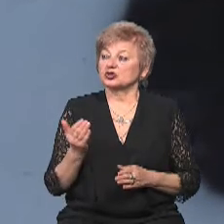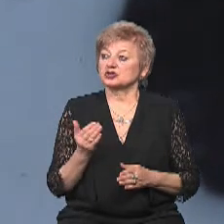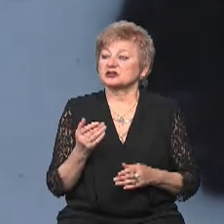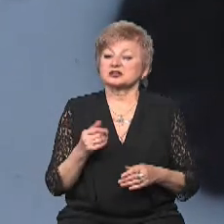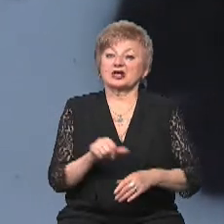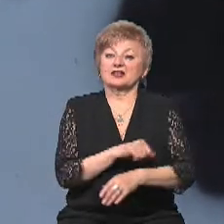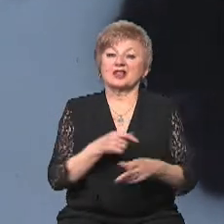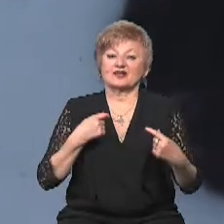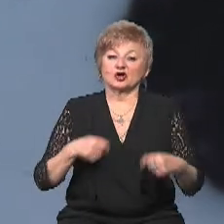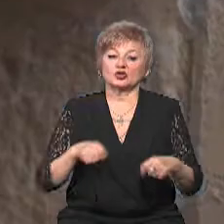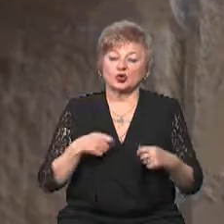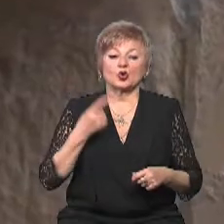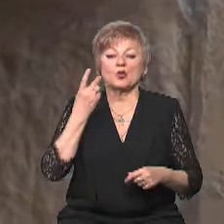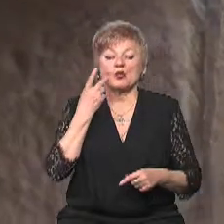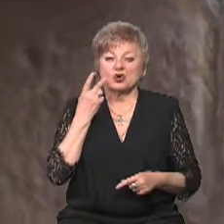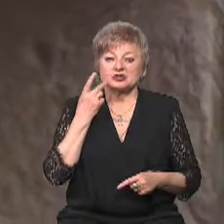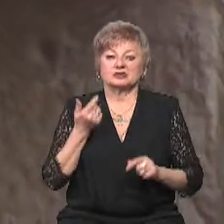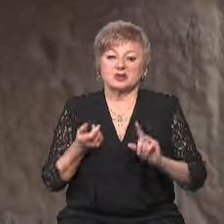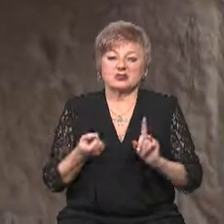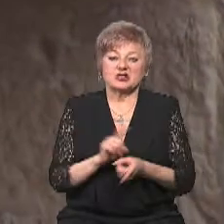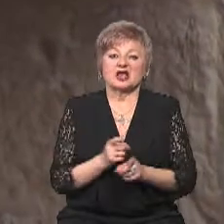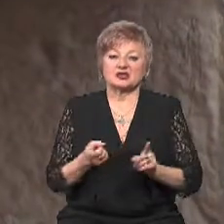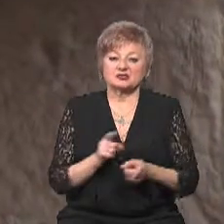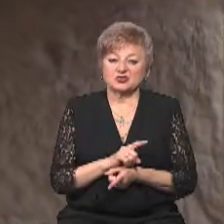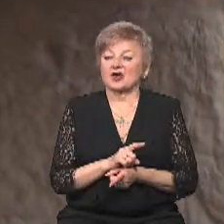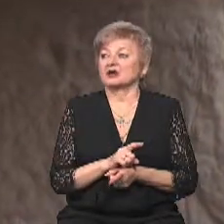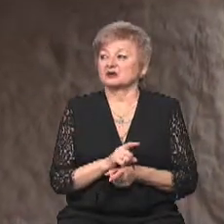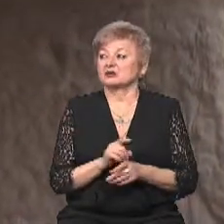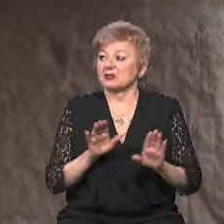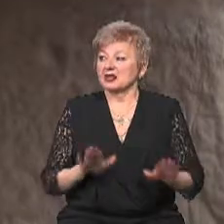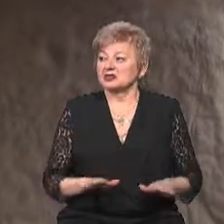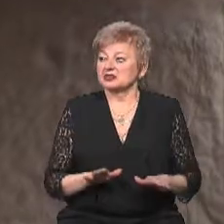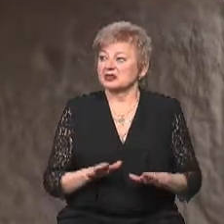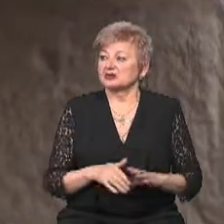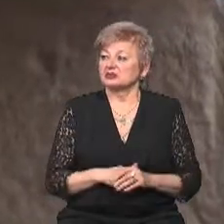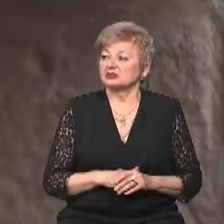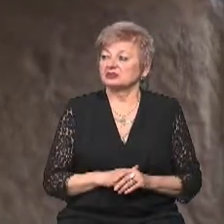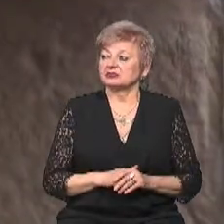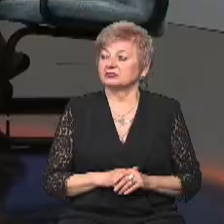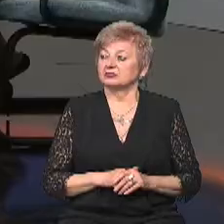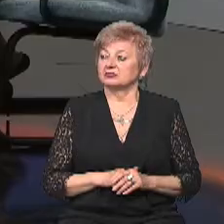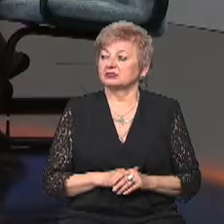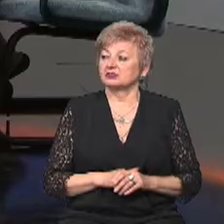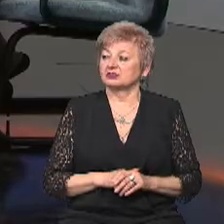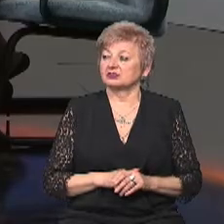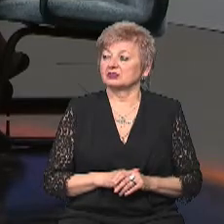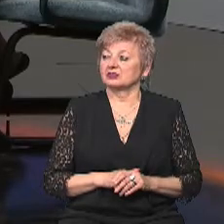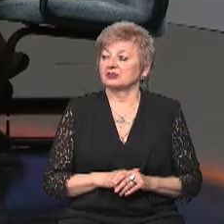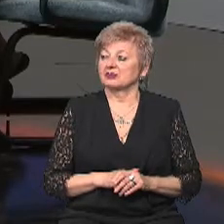Наркоторговці, вони щоразу якось становляться більш винахідливими у своїй рекламі